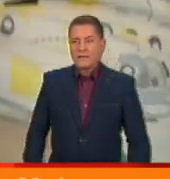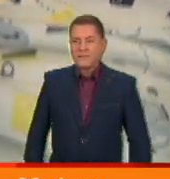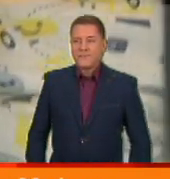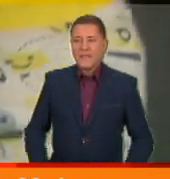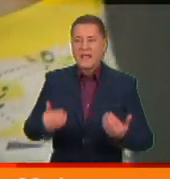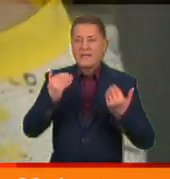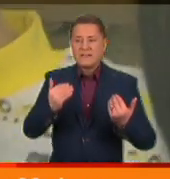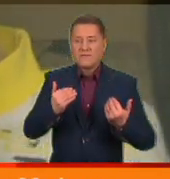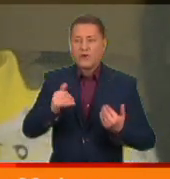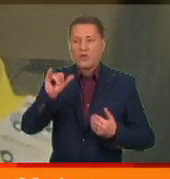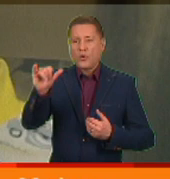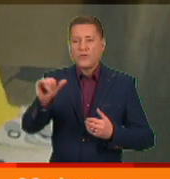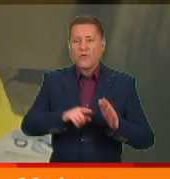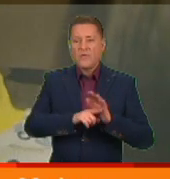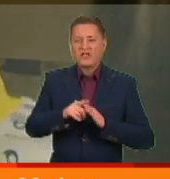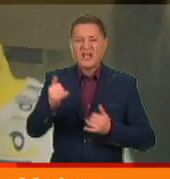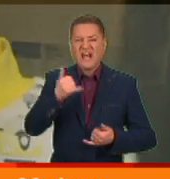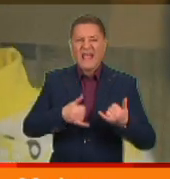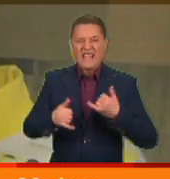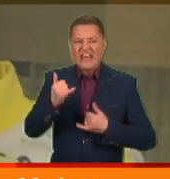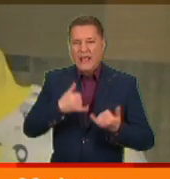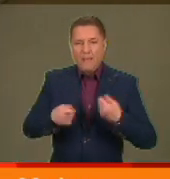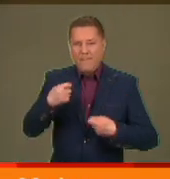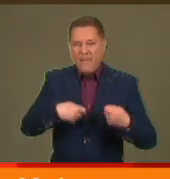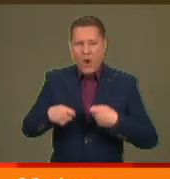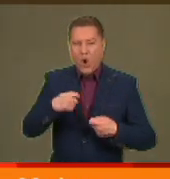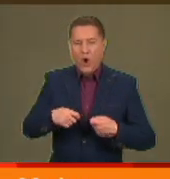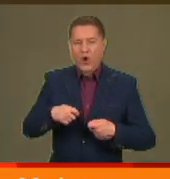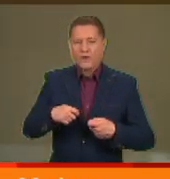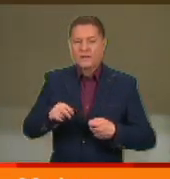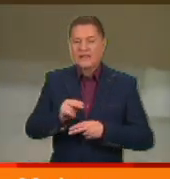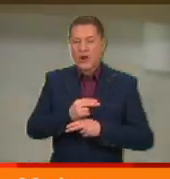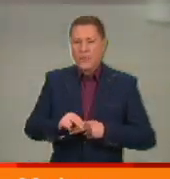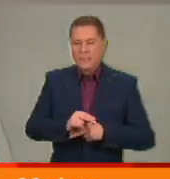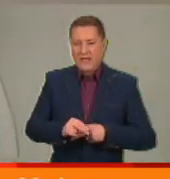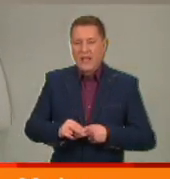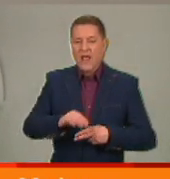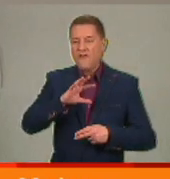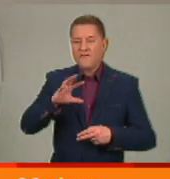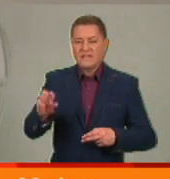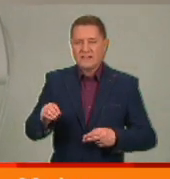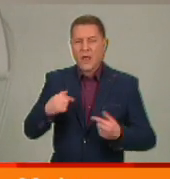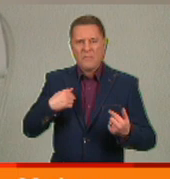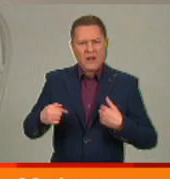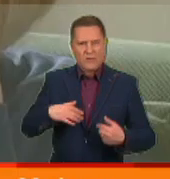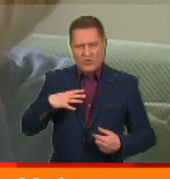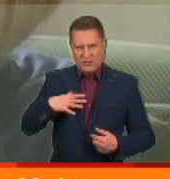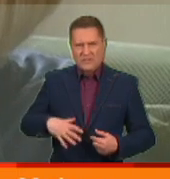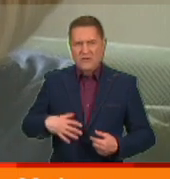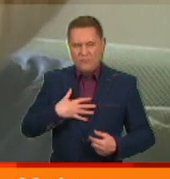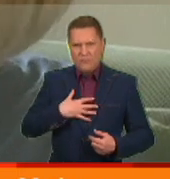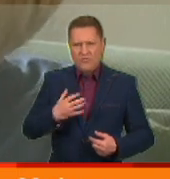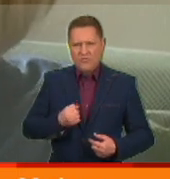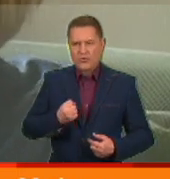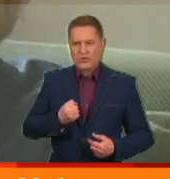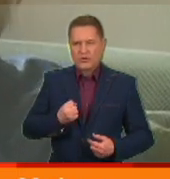Сьогодні у Матвійка початок хіміотерапії. Ще без болю і нудоти. Це попереду. Усе переносить мужньо.